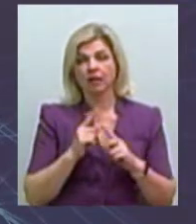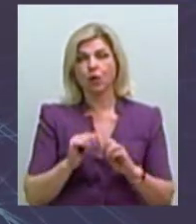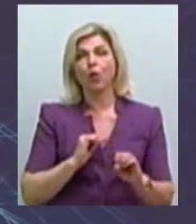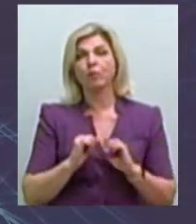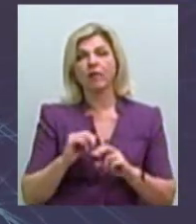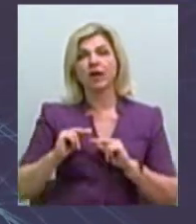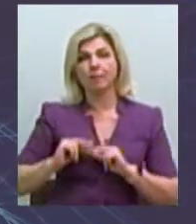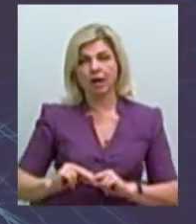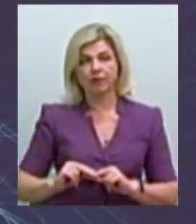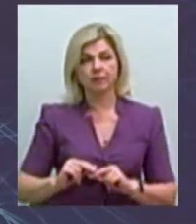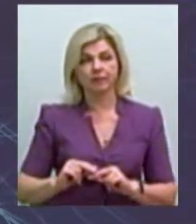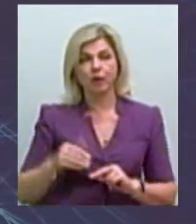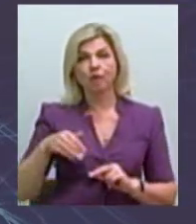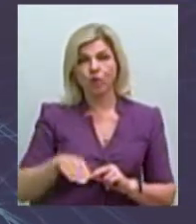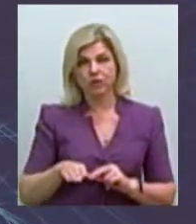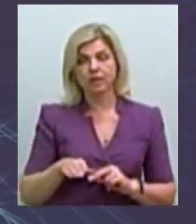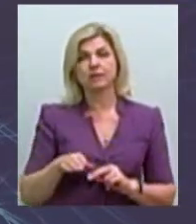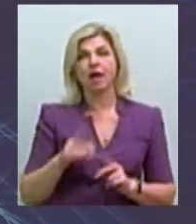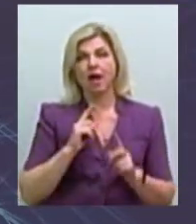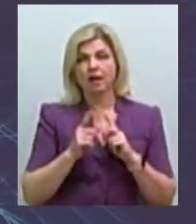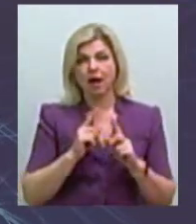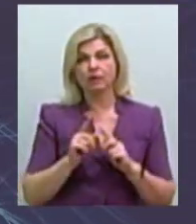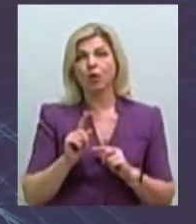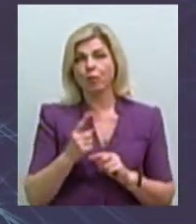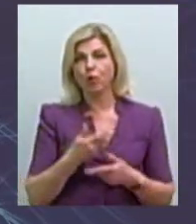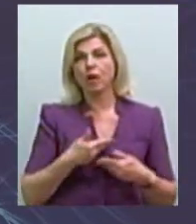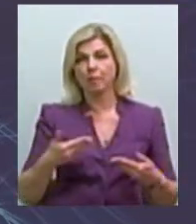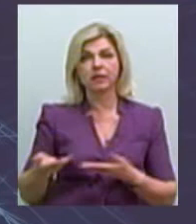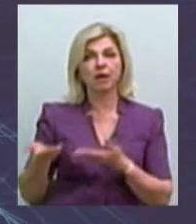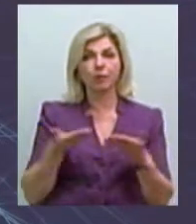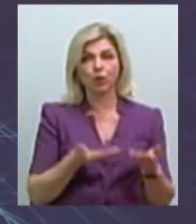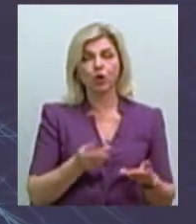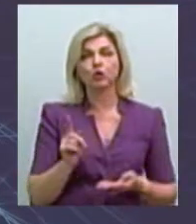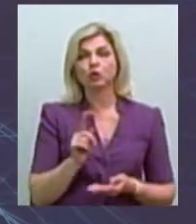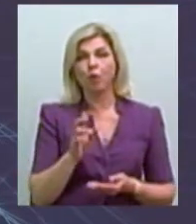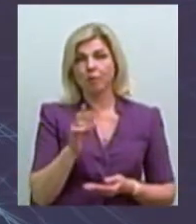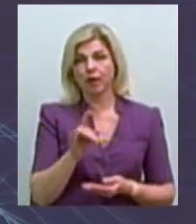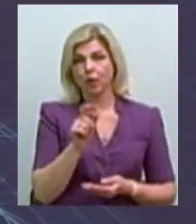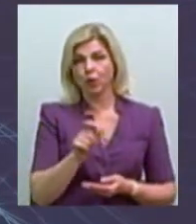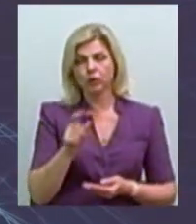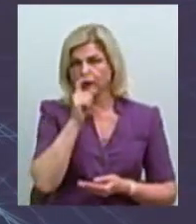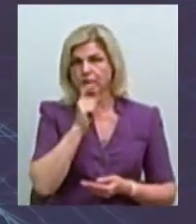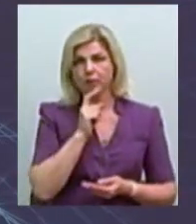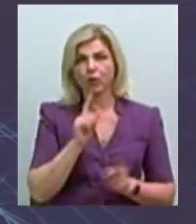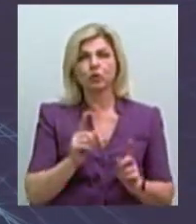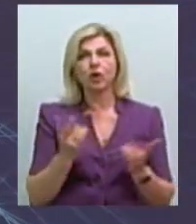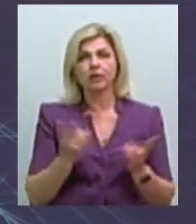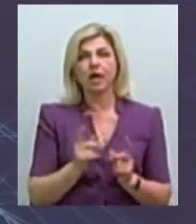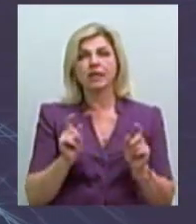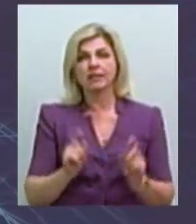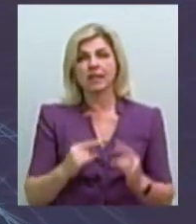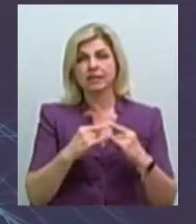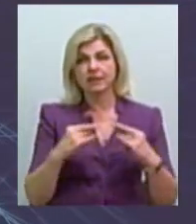управлінню праці, відповідно, Вознесенської ради держадміністрації, оскільки ми їх запросили, ну, для того, щоб люди просто не розуміли, що треба сісти за стіл переговорів